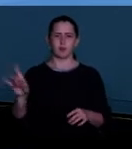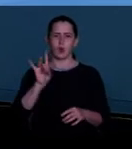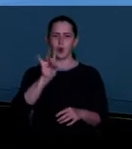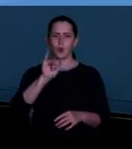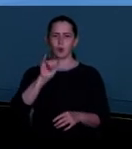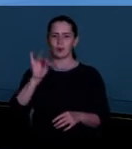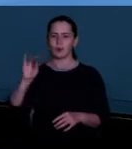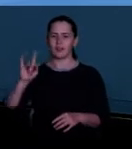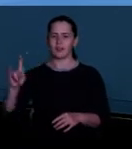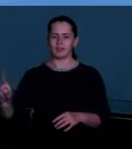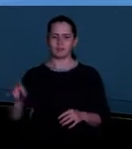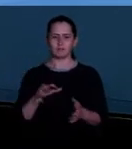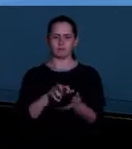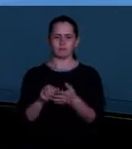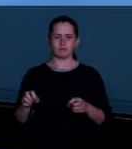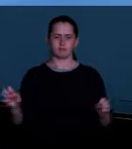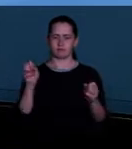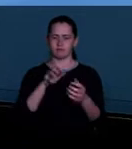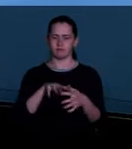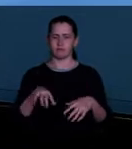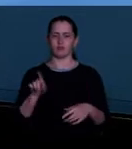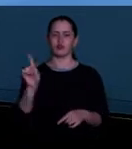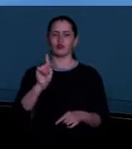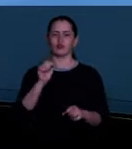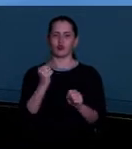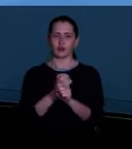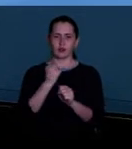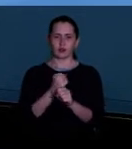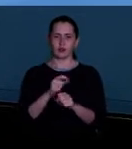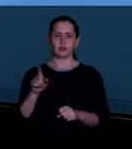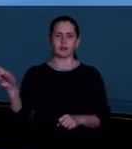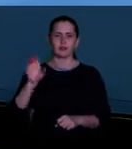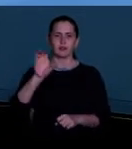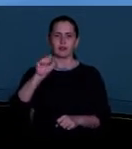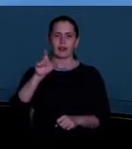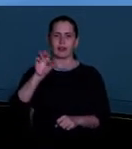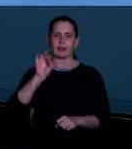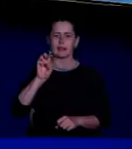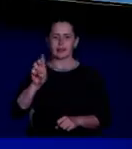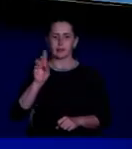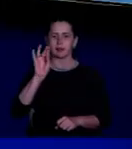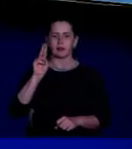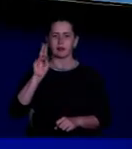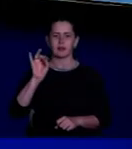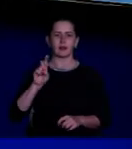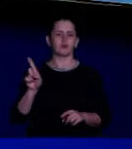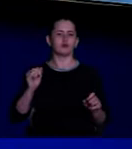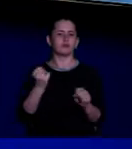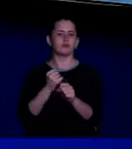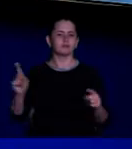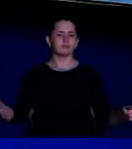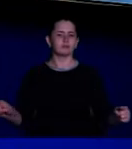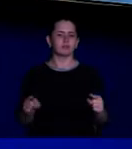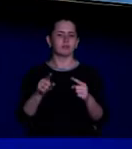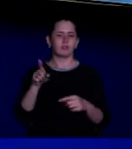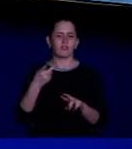руины. Второй вопрос. Что сделал Сахибкиран для процветания города?